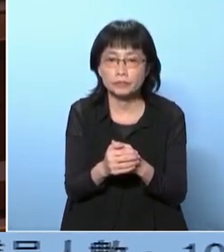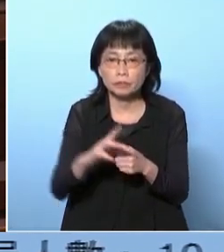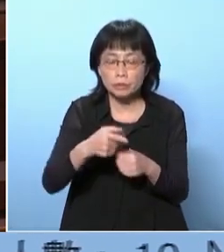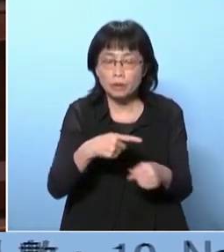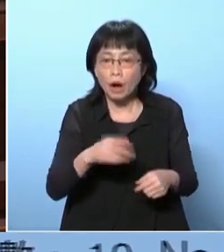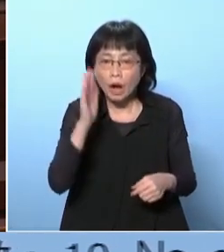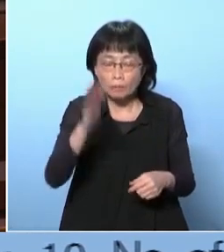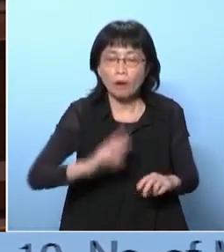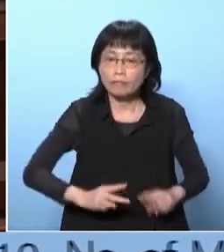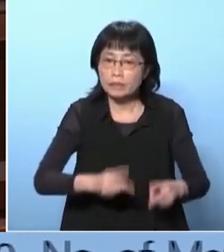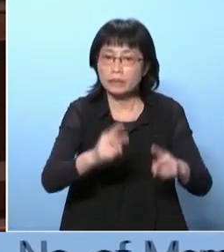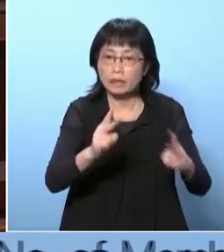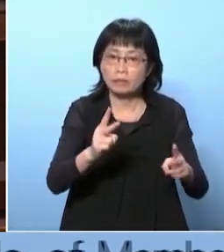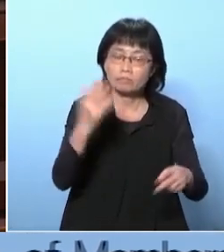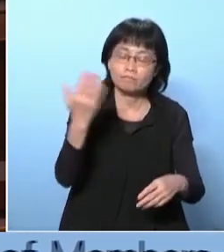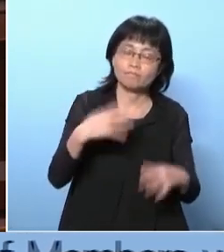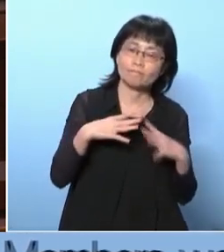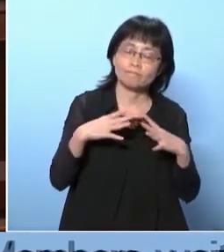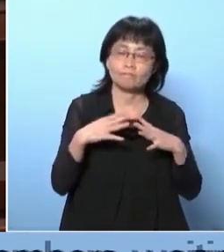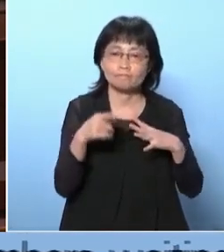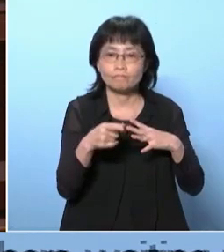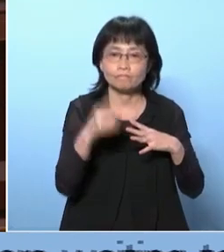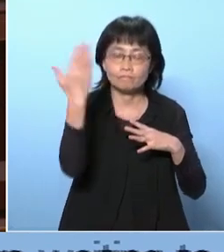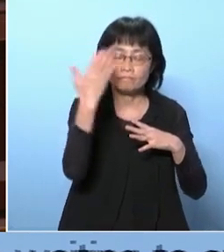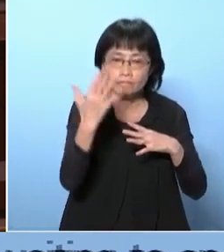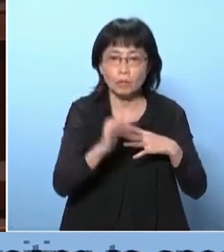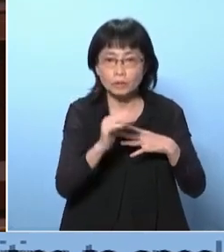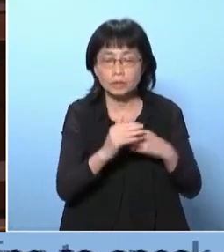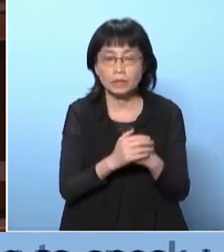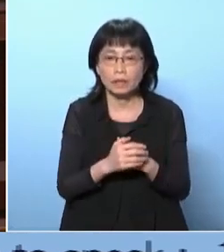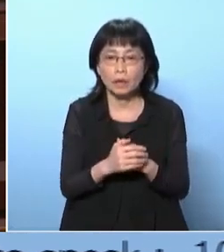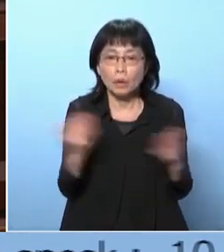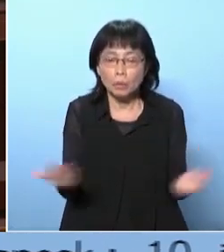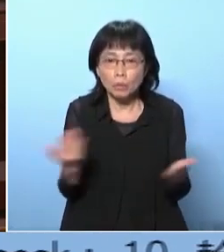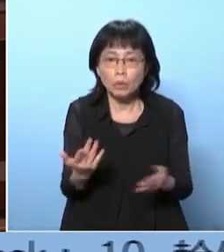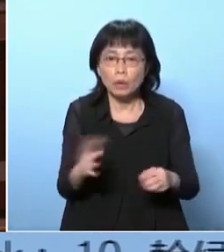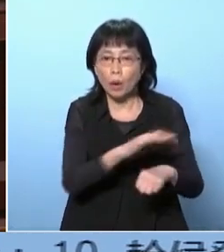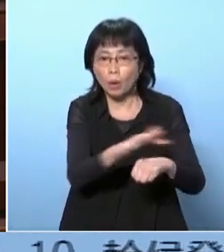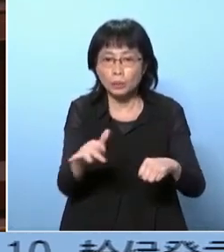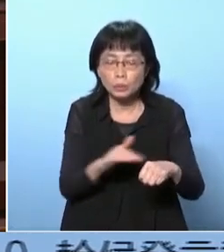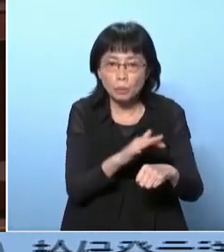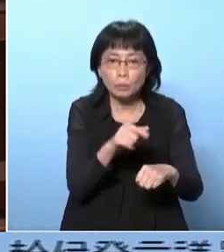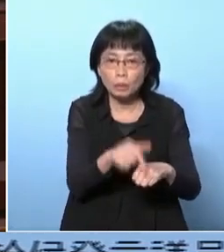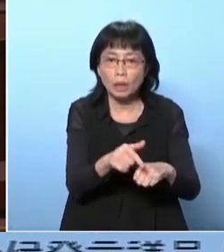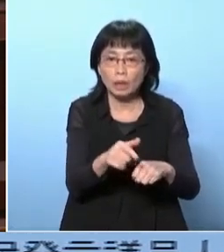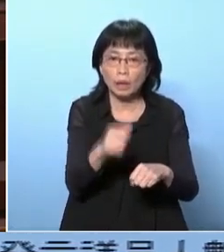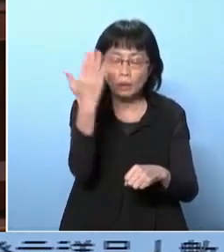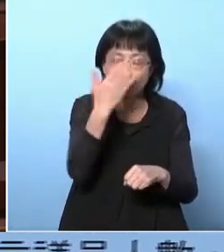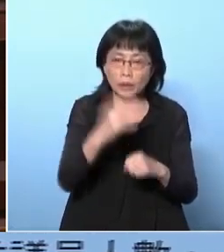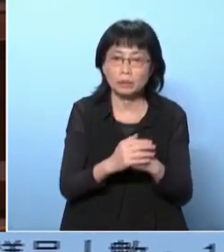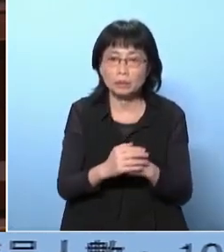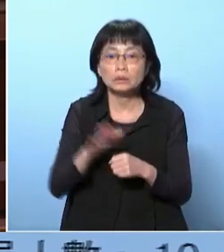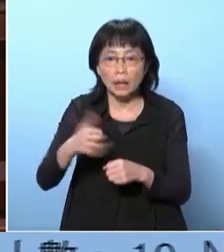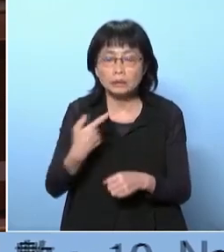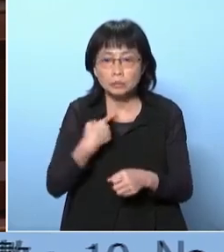把該處發展成為休閒度假和戶外康樂地帶，促進海島旅遊。由於發展是需提升